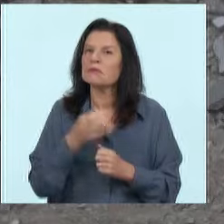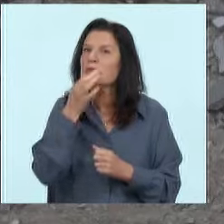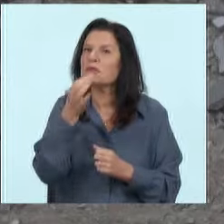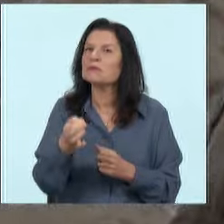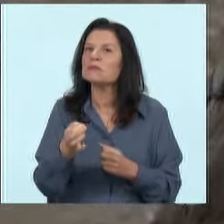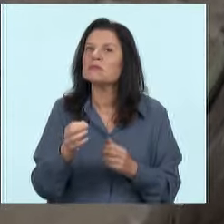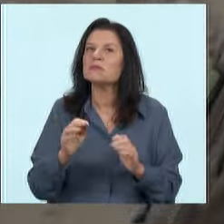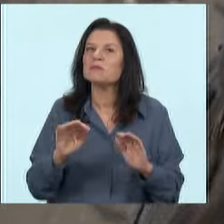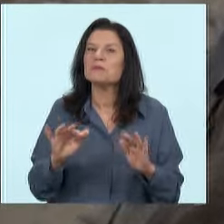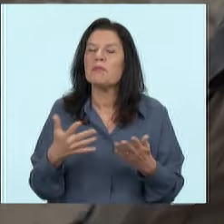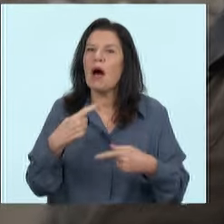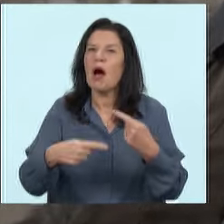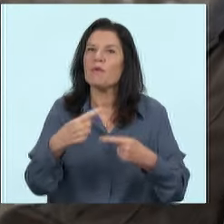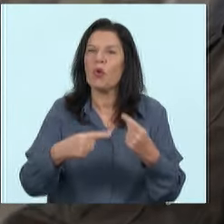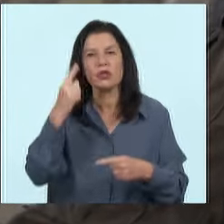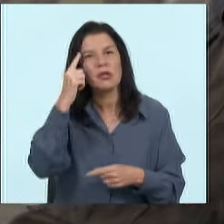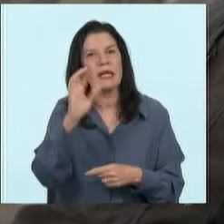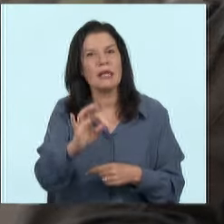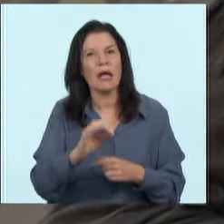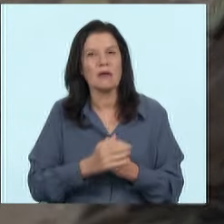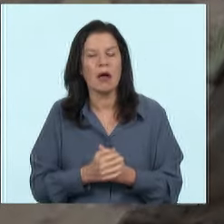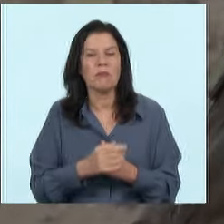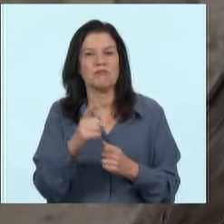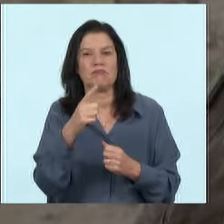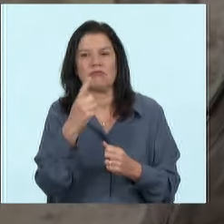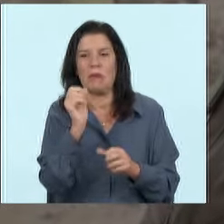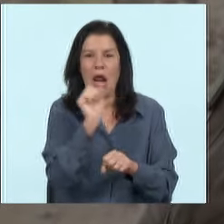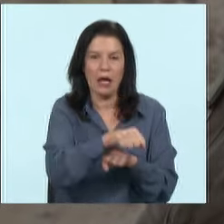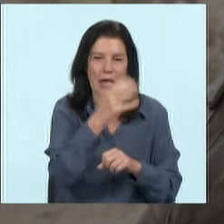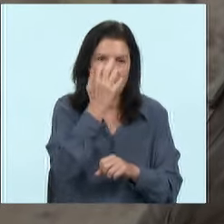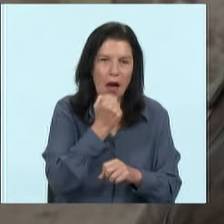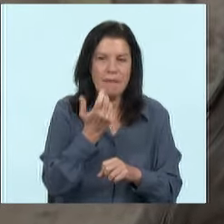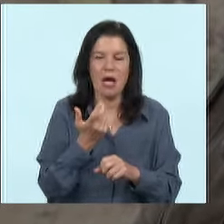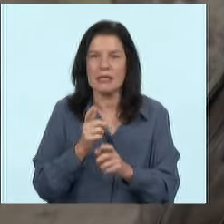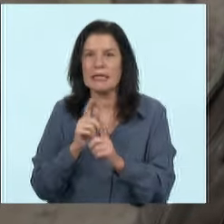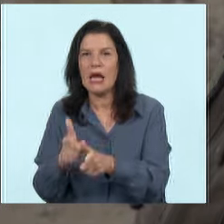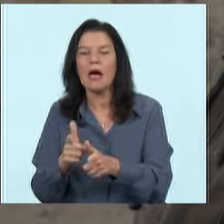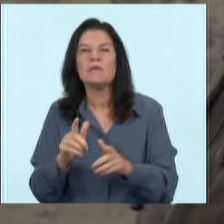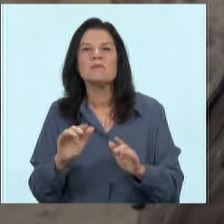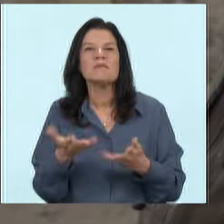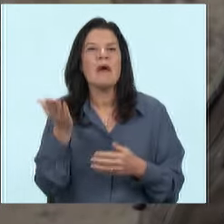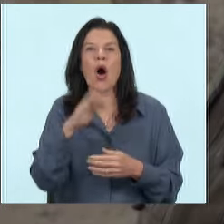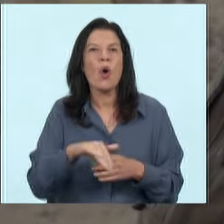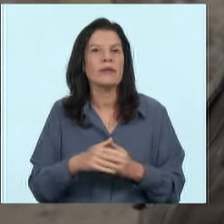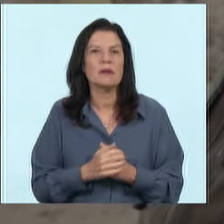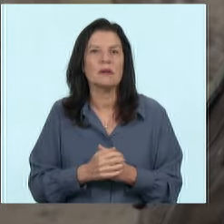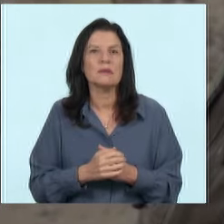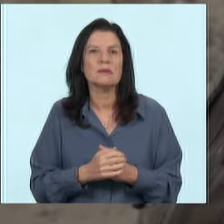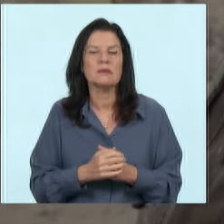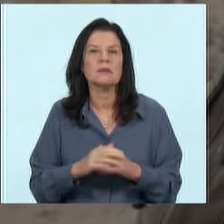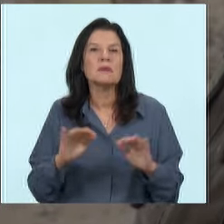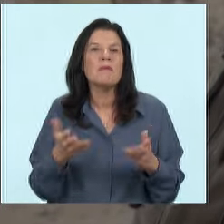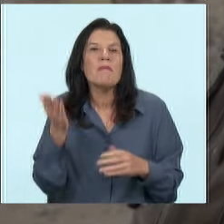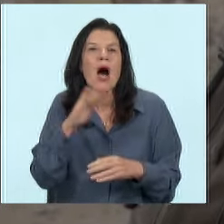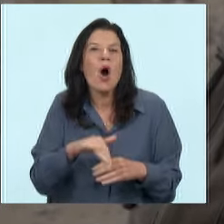החיילים האלה, הם החיילים שלך. חוץ מלהכניע את חמאס, חוץ מלהילחם, מה אתה חושב, אם הם היו כאן איתנו עכשיו, מה עוד הם היו